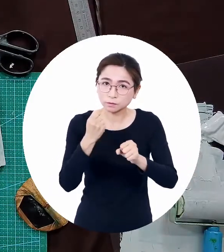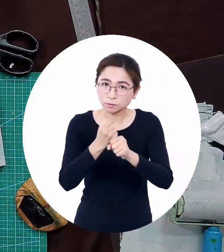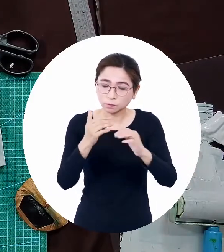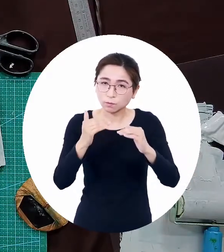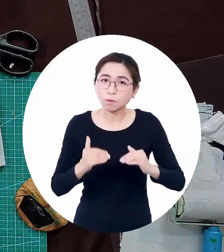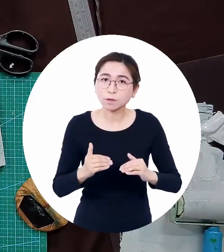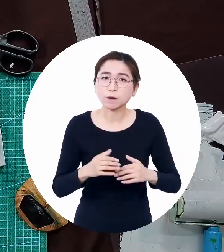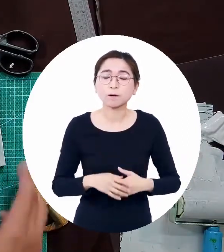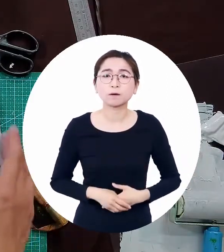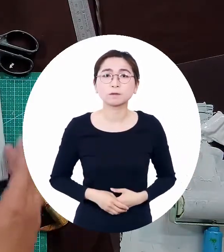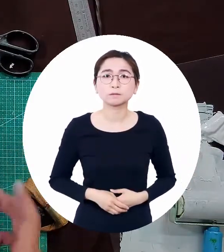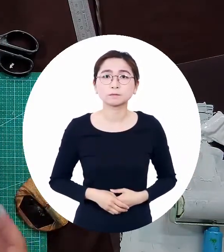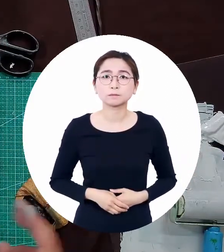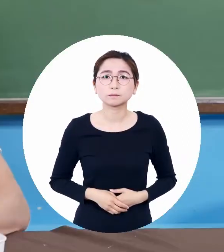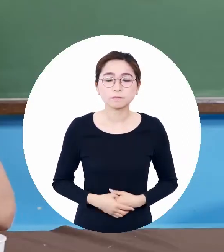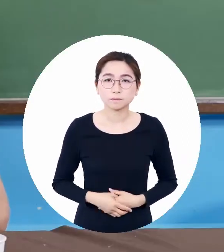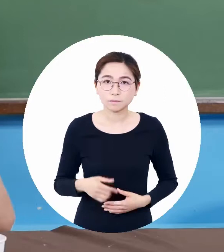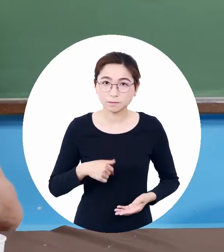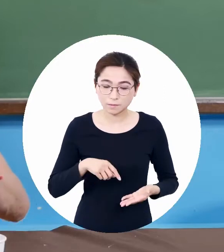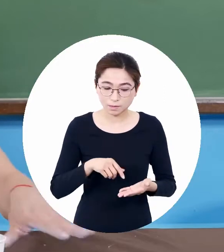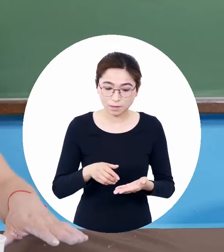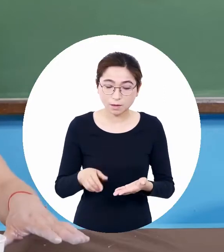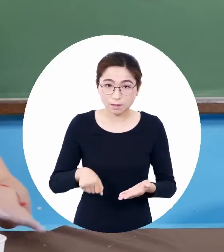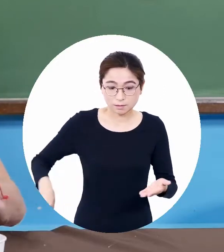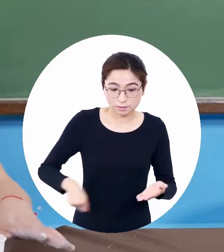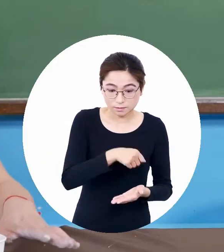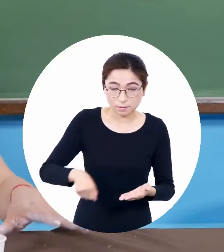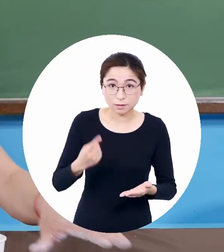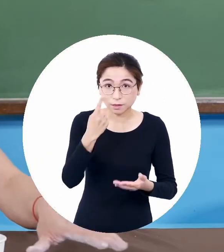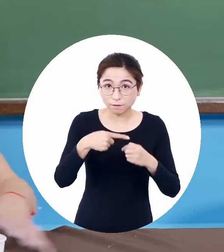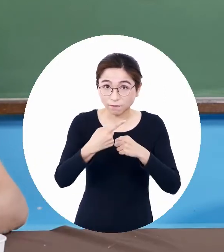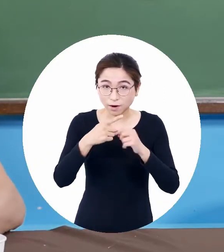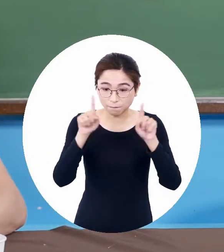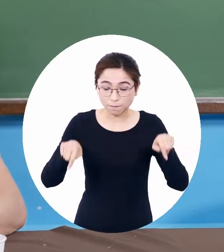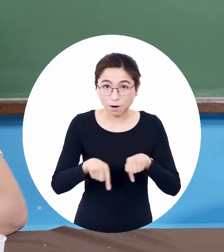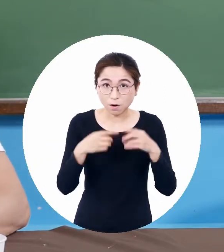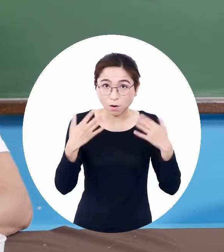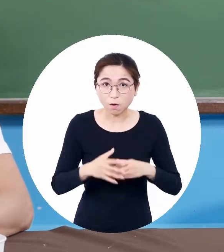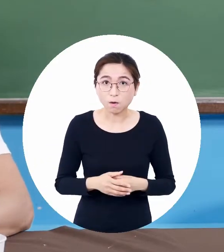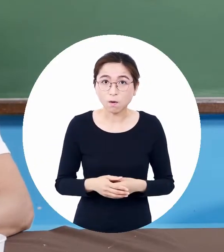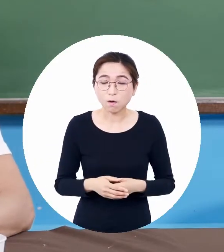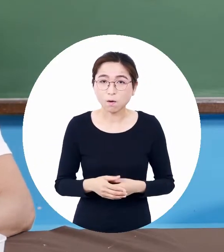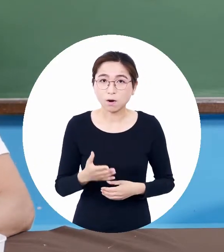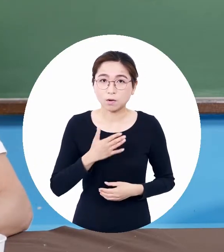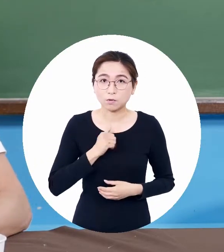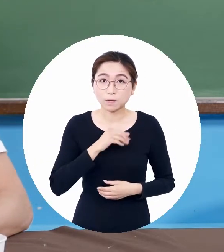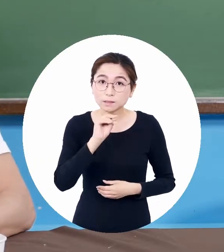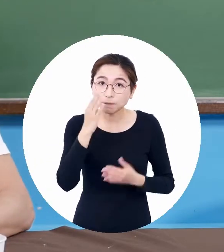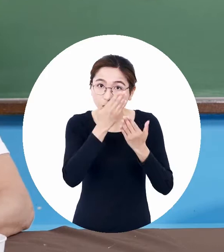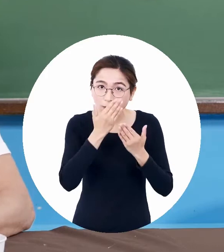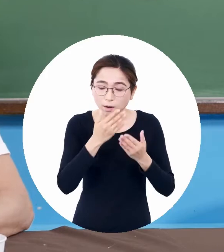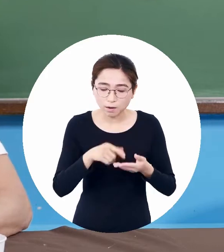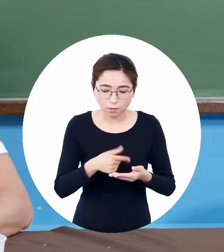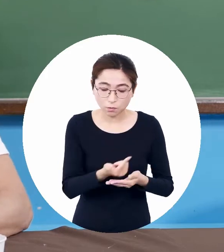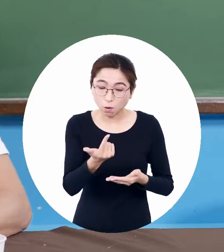咁咪開始做另外一個步驟。咁我哋印完呢塊第一塊板之後咧，我哋用啲準備塊濕毛